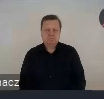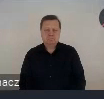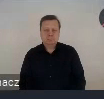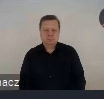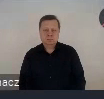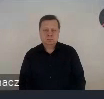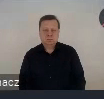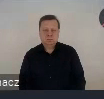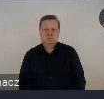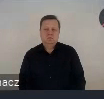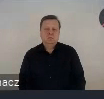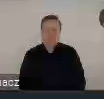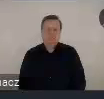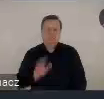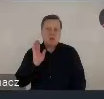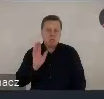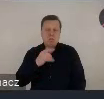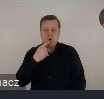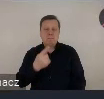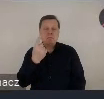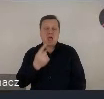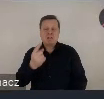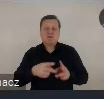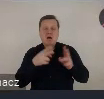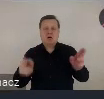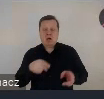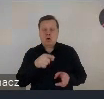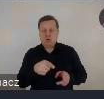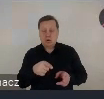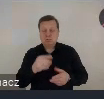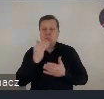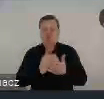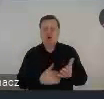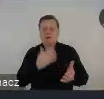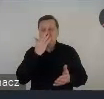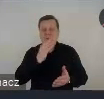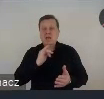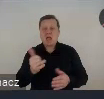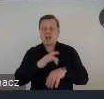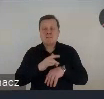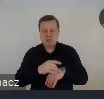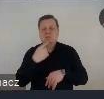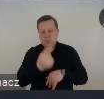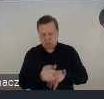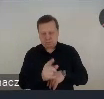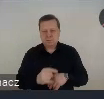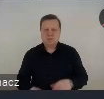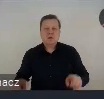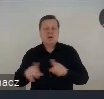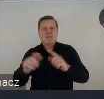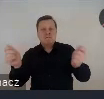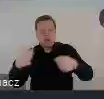opiszę to na przykładzie efektów pierwszej edycji tego programu. Organizacje festynów,